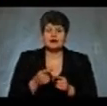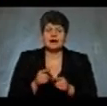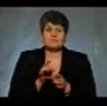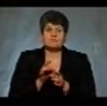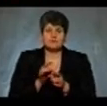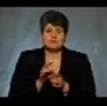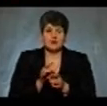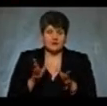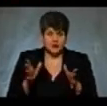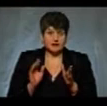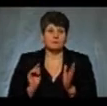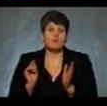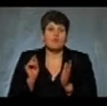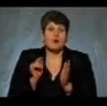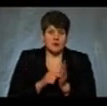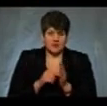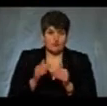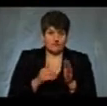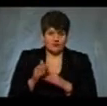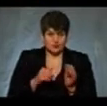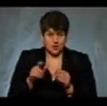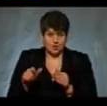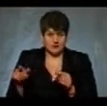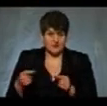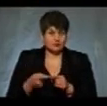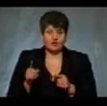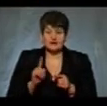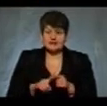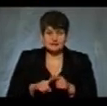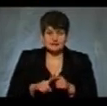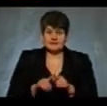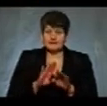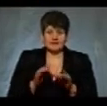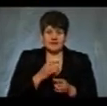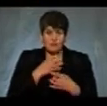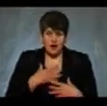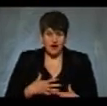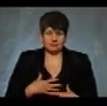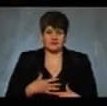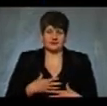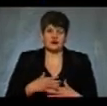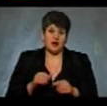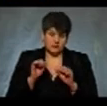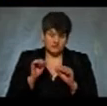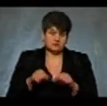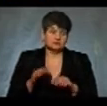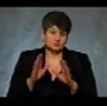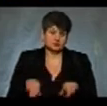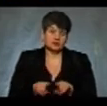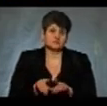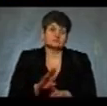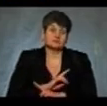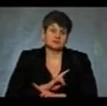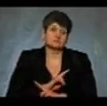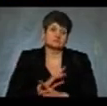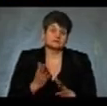гранати, попадають до рук громадян, то це призводить не тільки до поранень, каліцтва, а також летальних наслідків, такі,